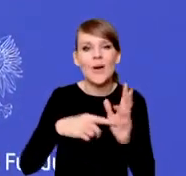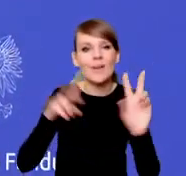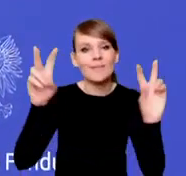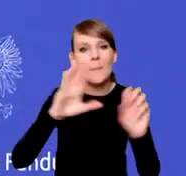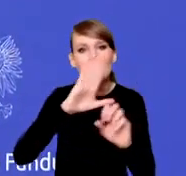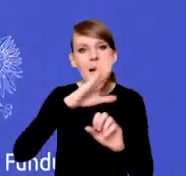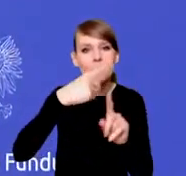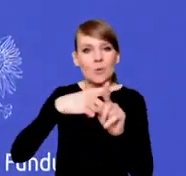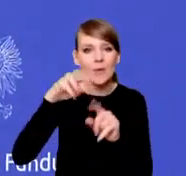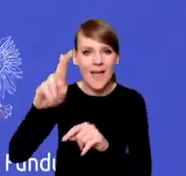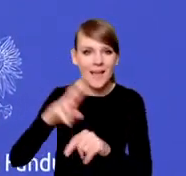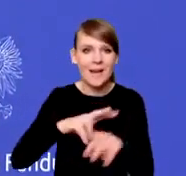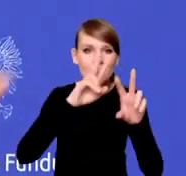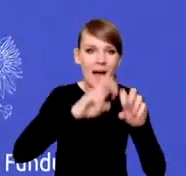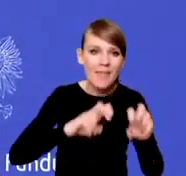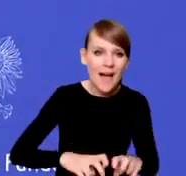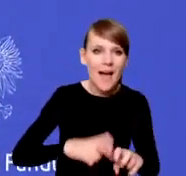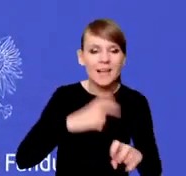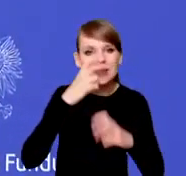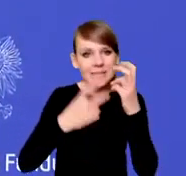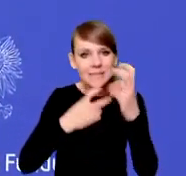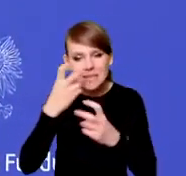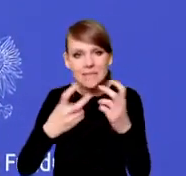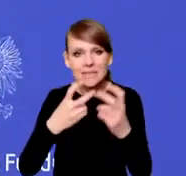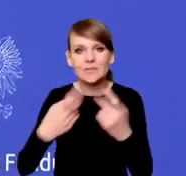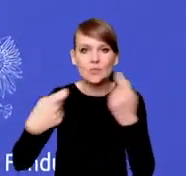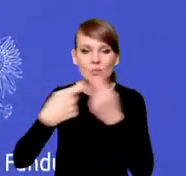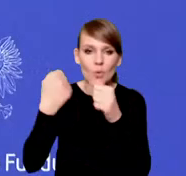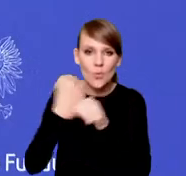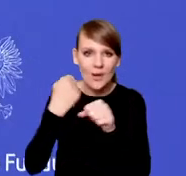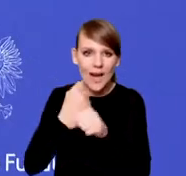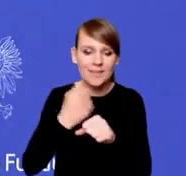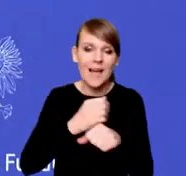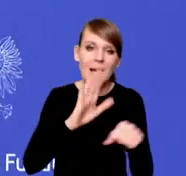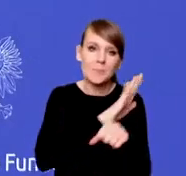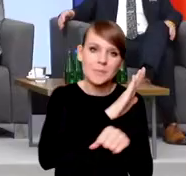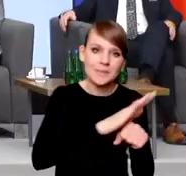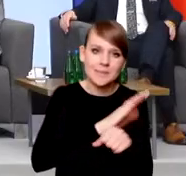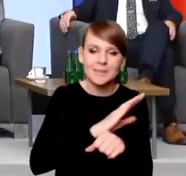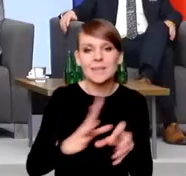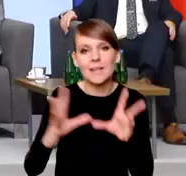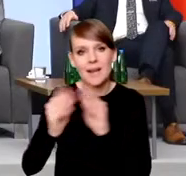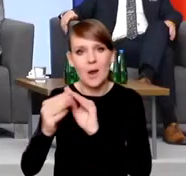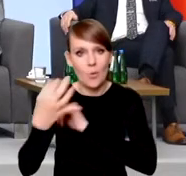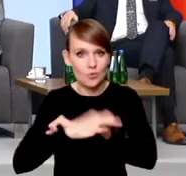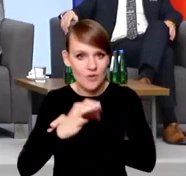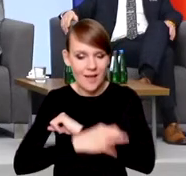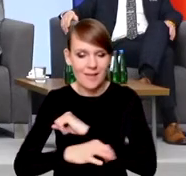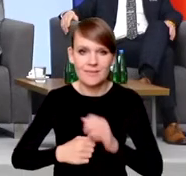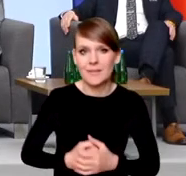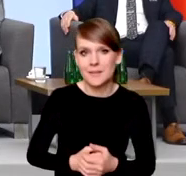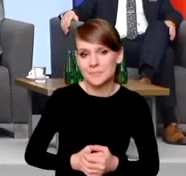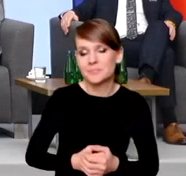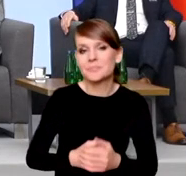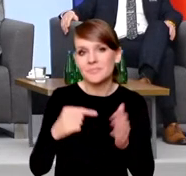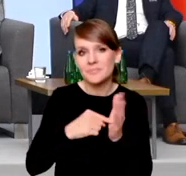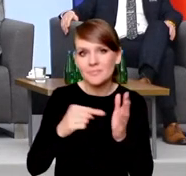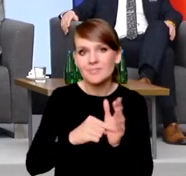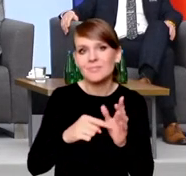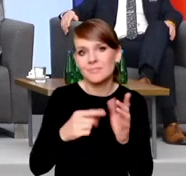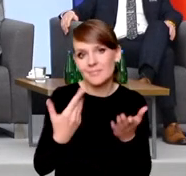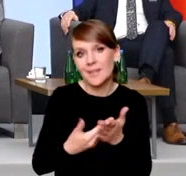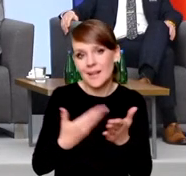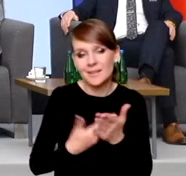czyli badania, poszukiwania i też współpraca właśnie biznesu z uczelniami. To jest też między innymi, dlaczego właśnie